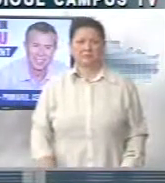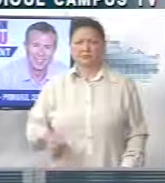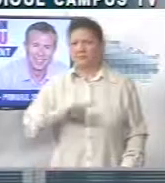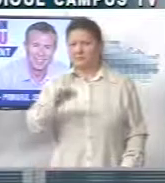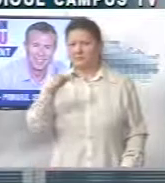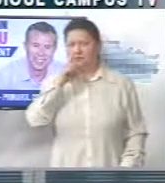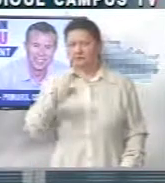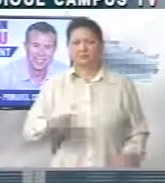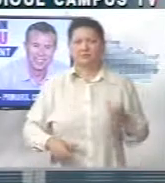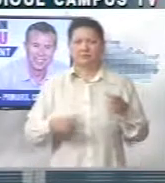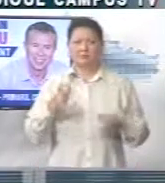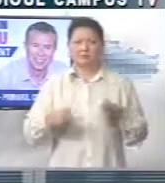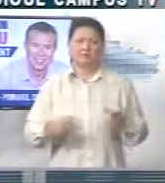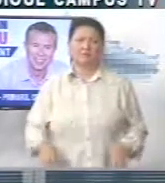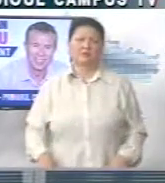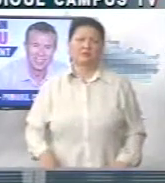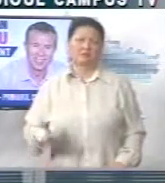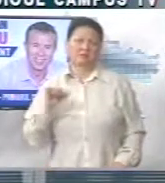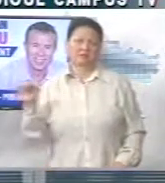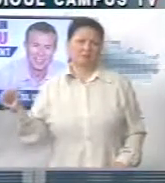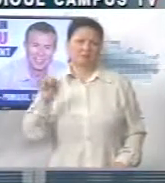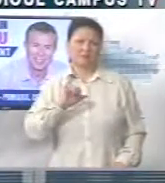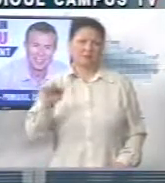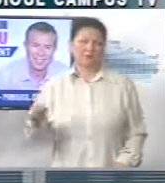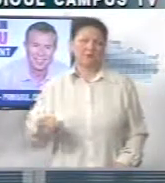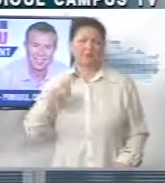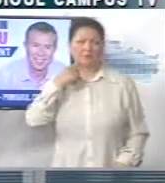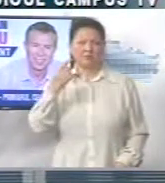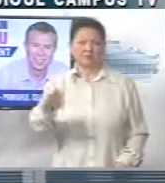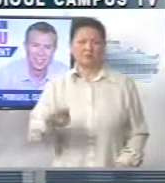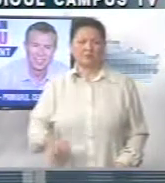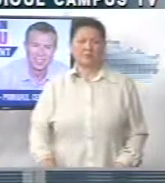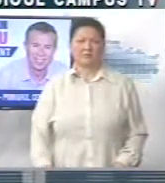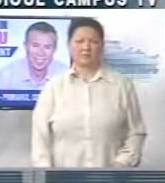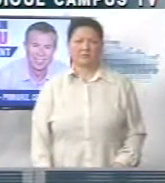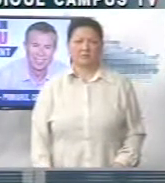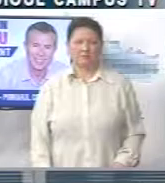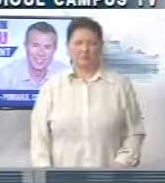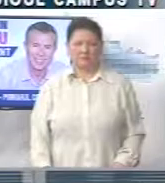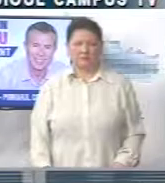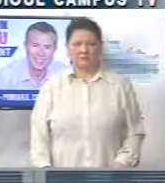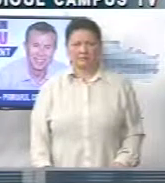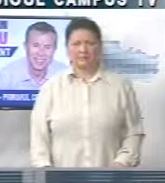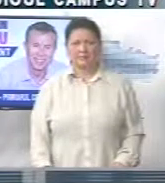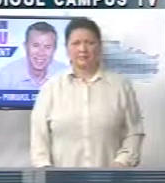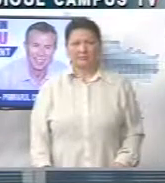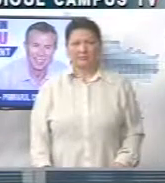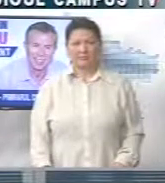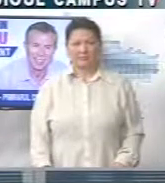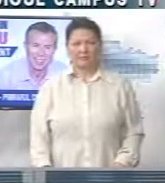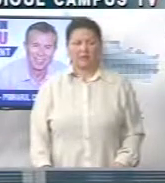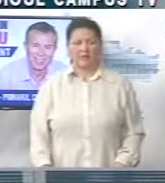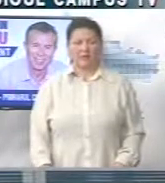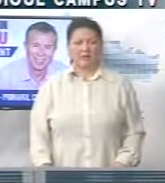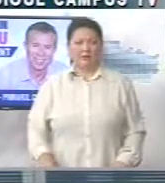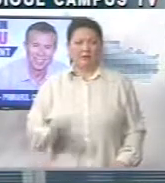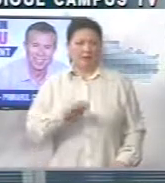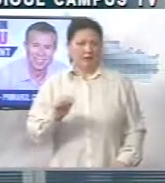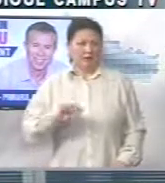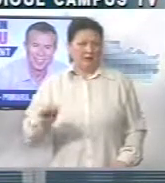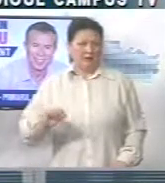de mecanismul și sistemul de transport dintr-o gară. Voi face toate demersurile ca autoritățile statului să se